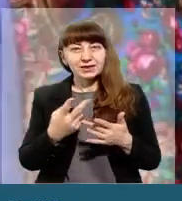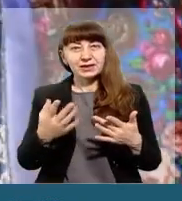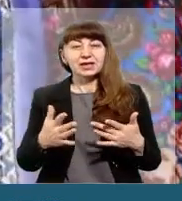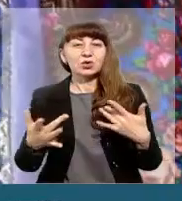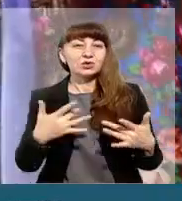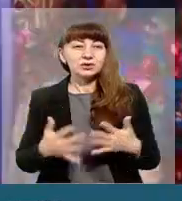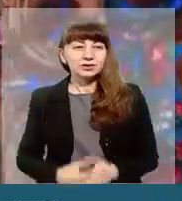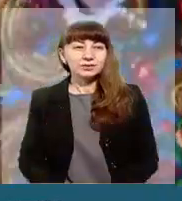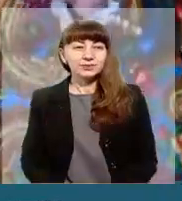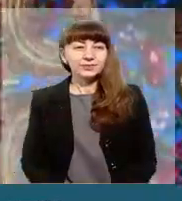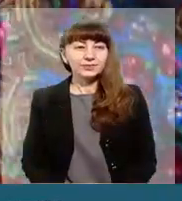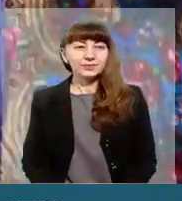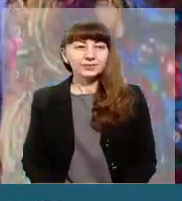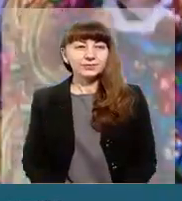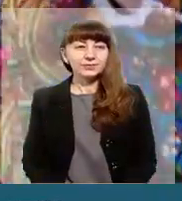искусства.